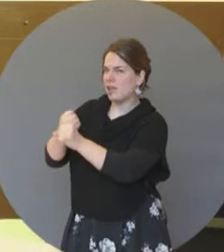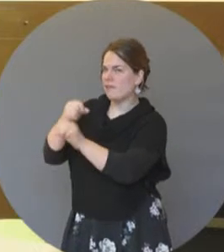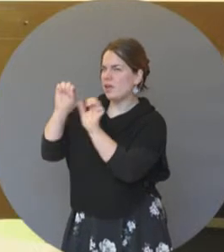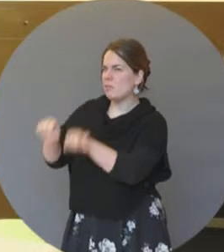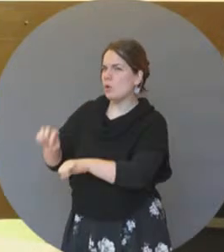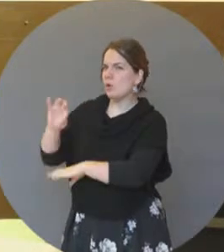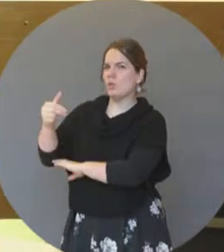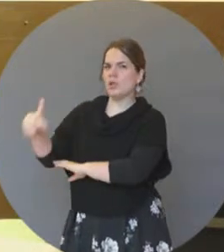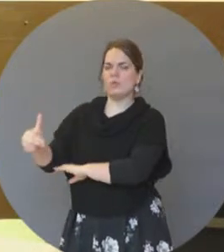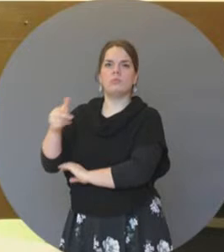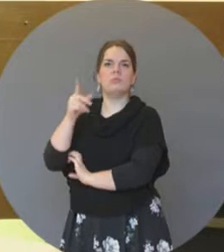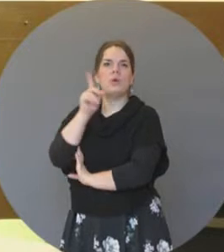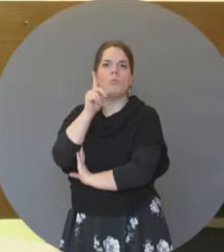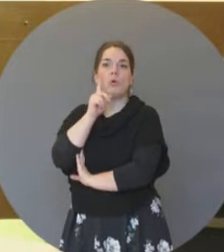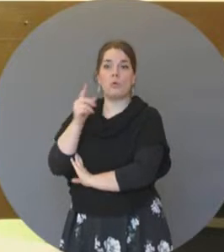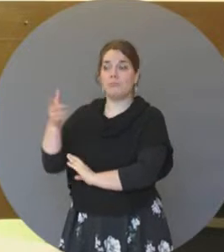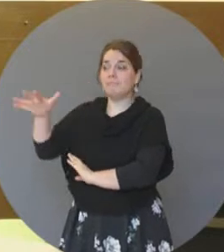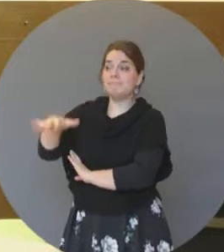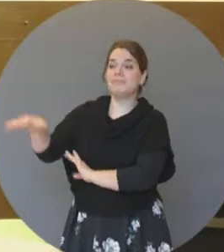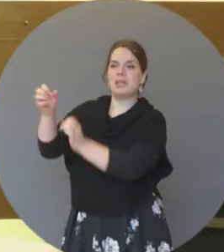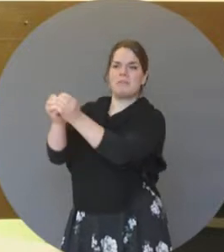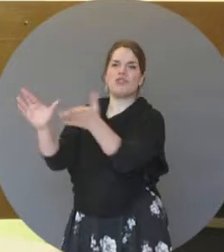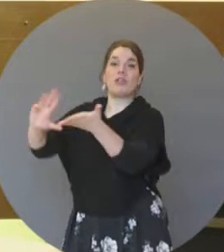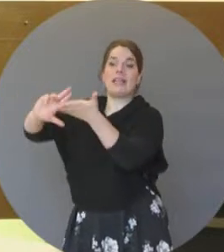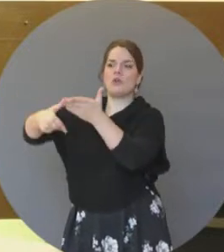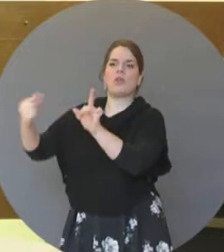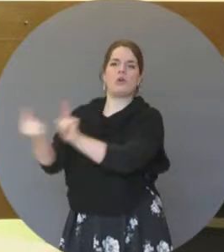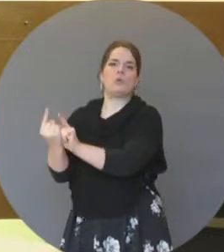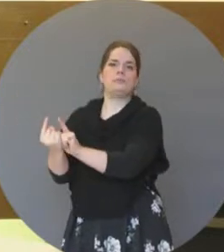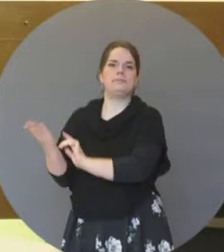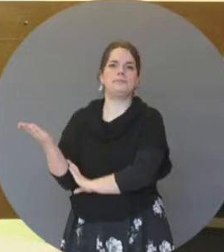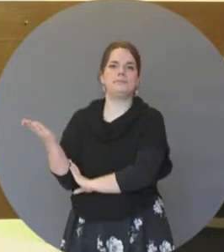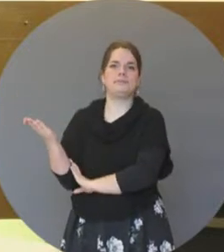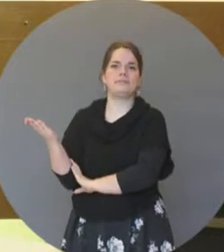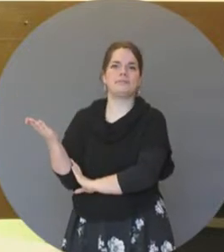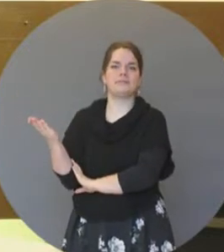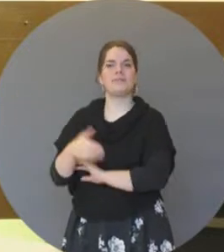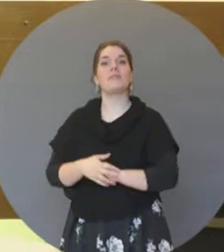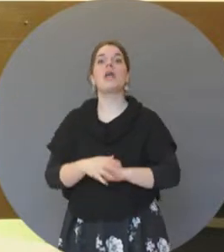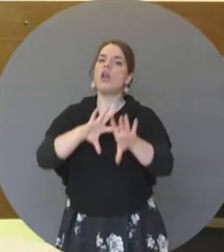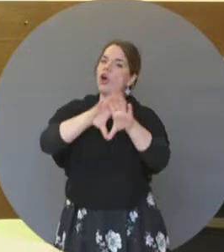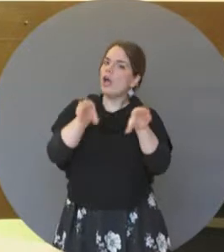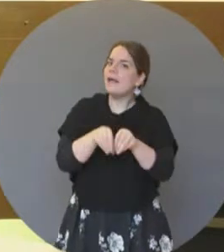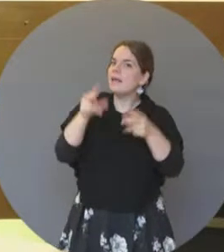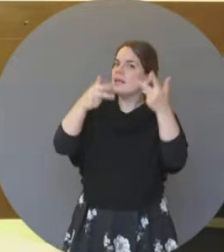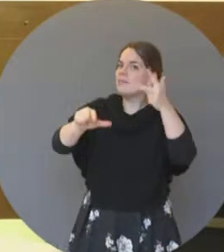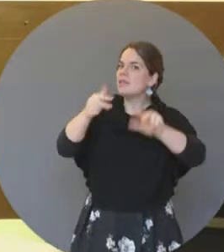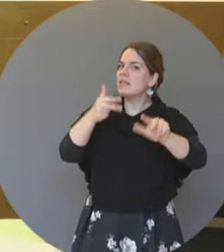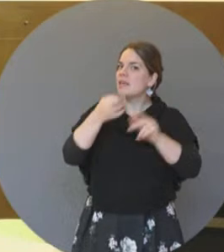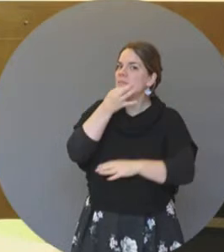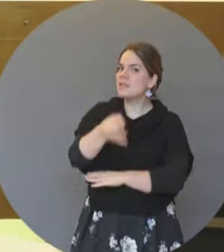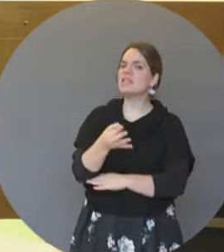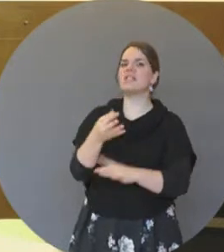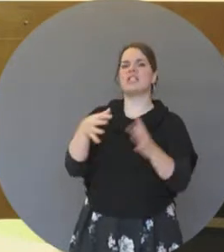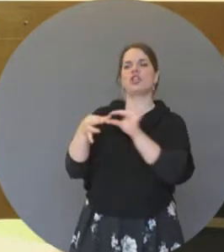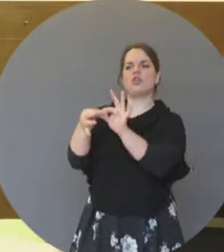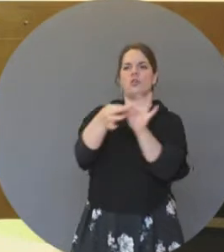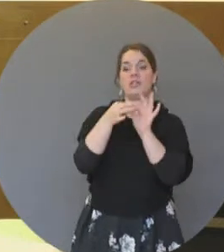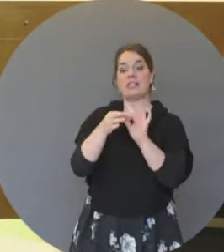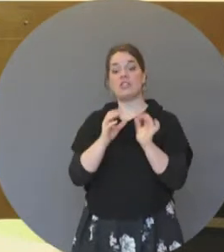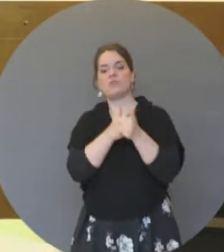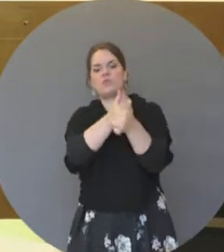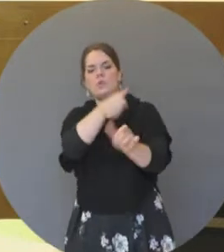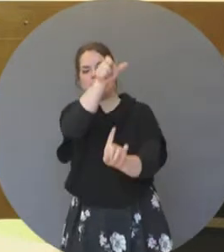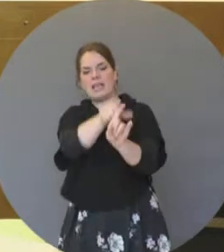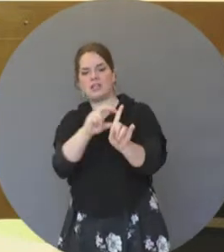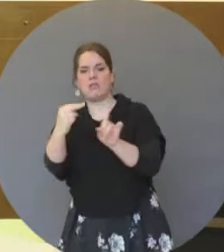pour certains ce sont des contractuels pour le clic de Dieppe vous parlez de coordination des intervenants autour de la personne